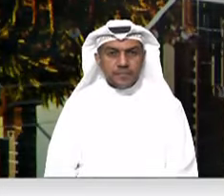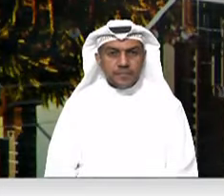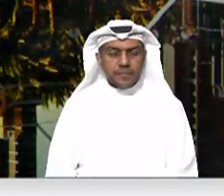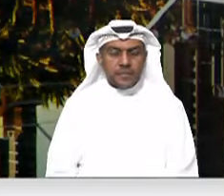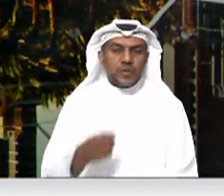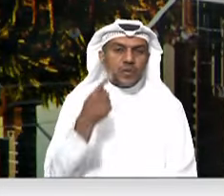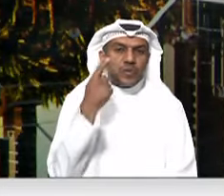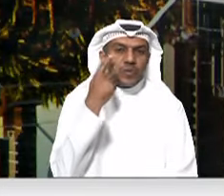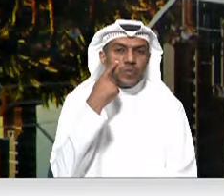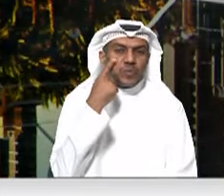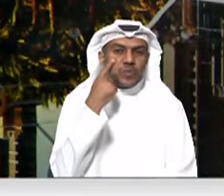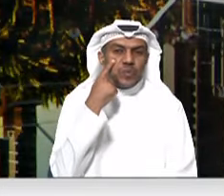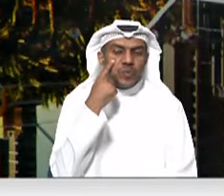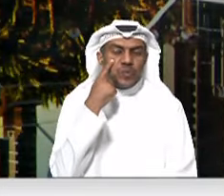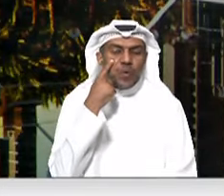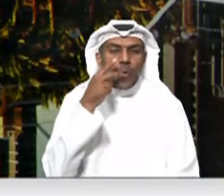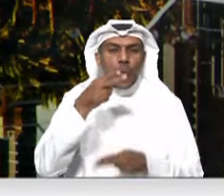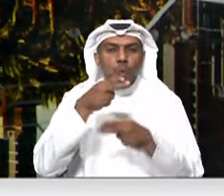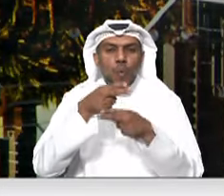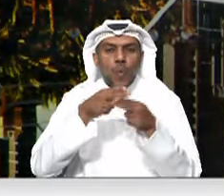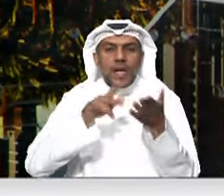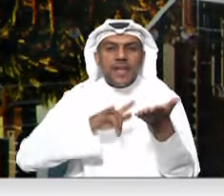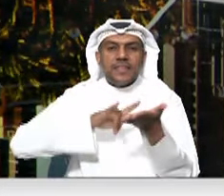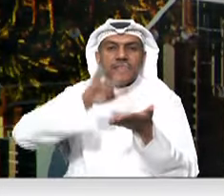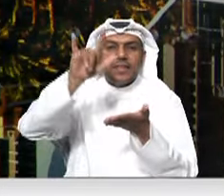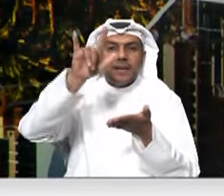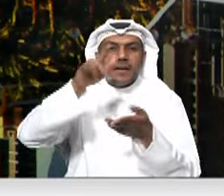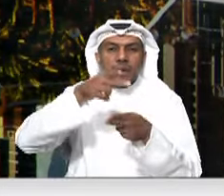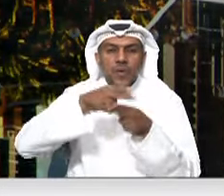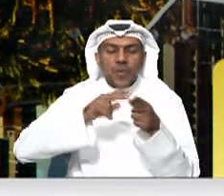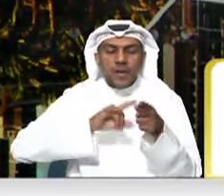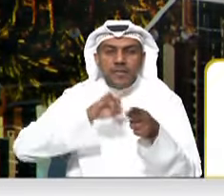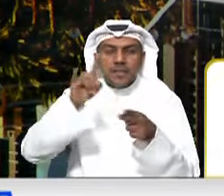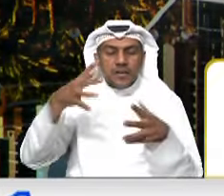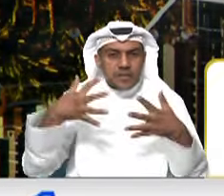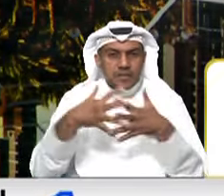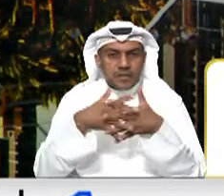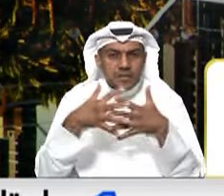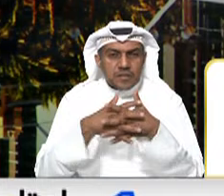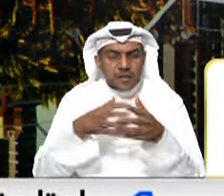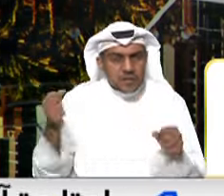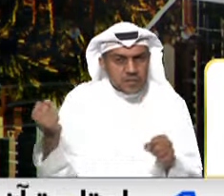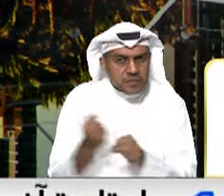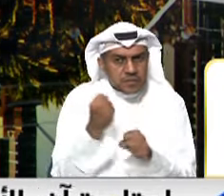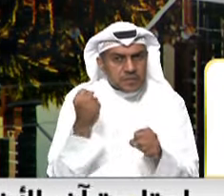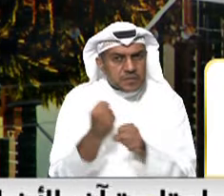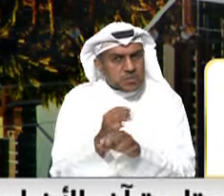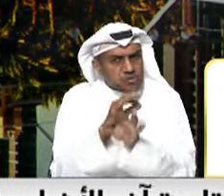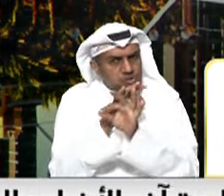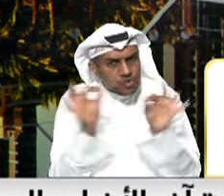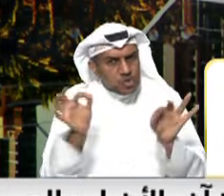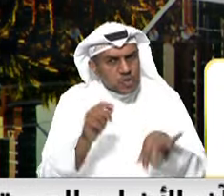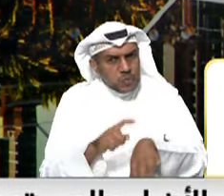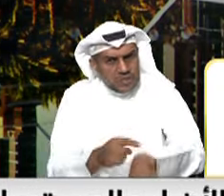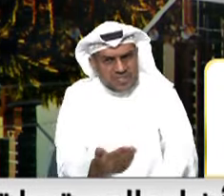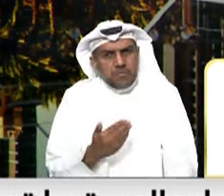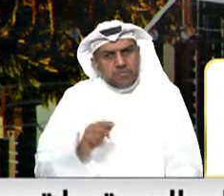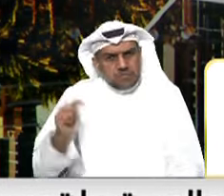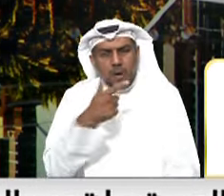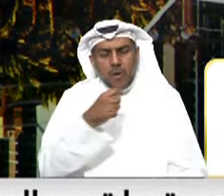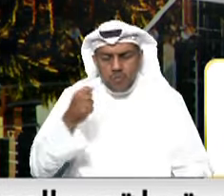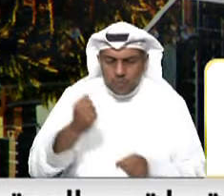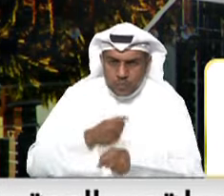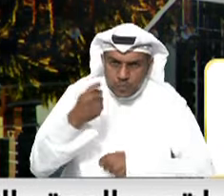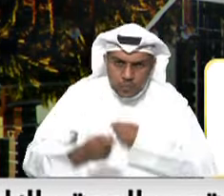ننتقل إلى الطائر الأزرق، حيث بدأت شركة الخطوط الجوية الكويتية مبكراً باستعداداتها لخطة تشغيل